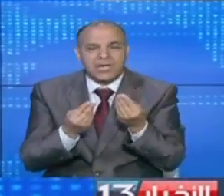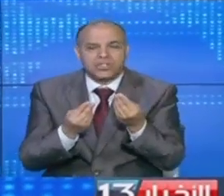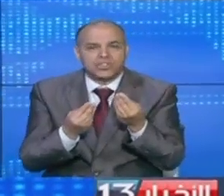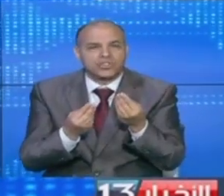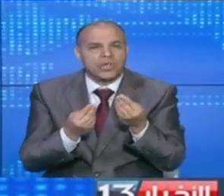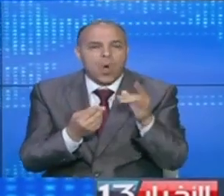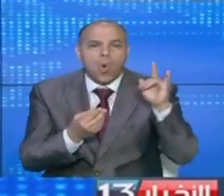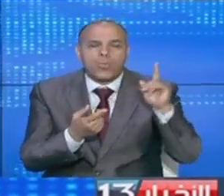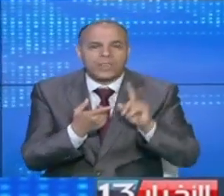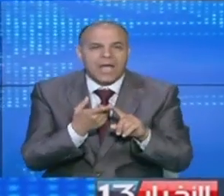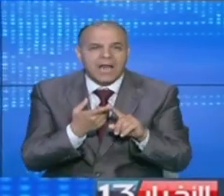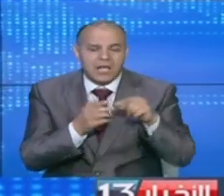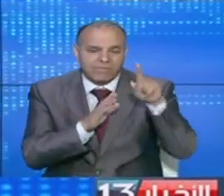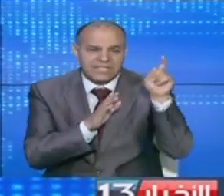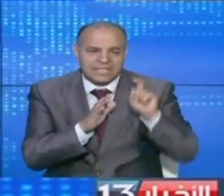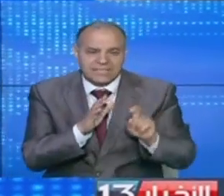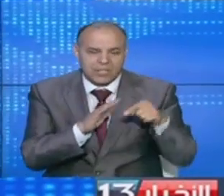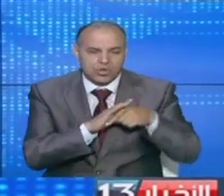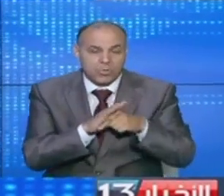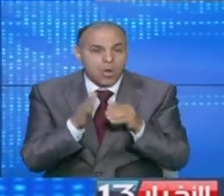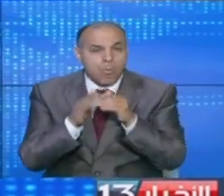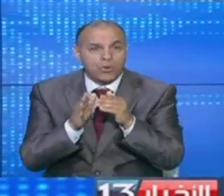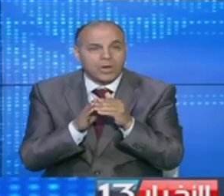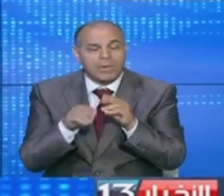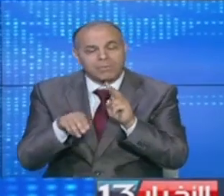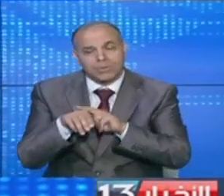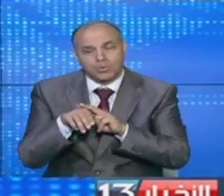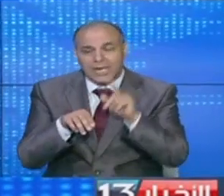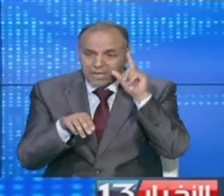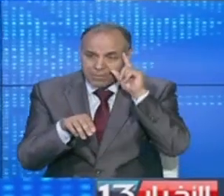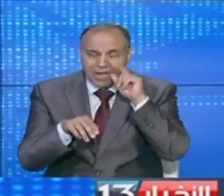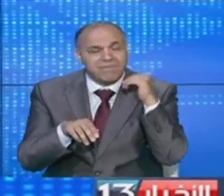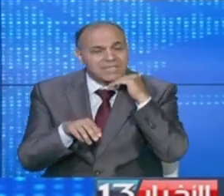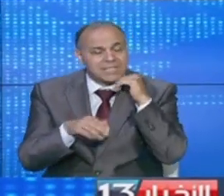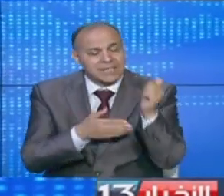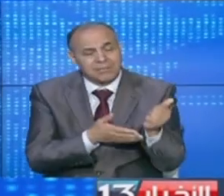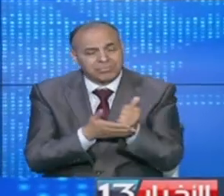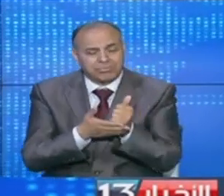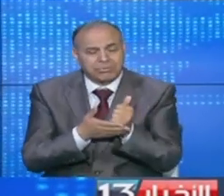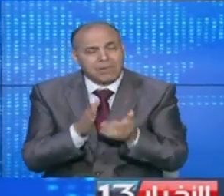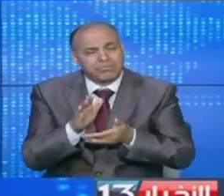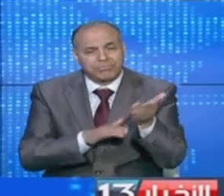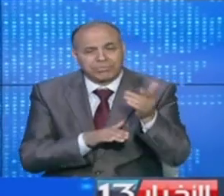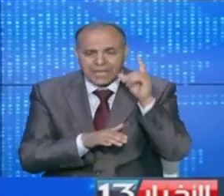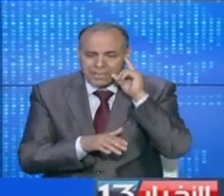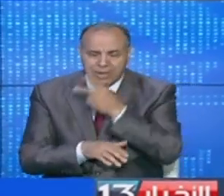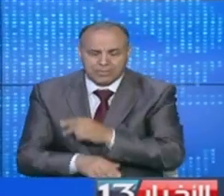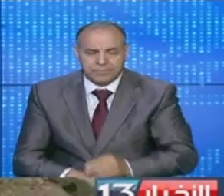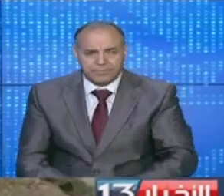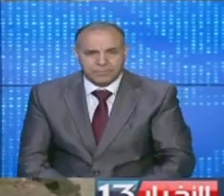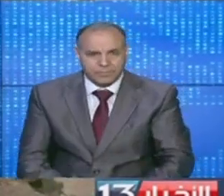الوحدات الفندقيه بجلسه مطالبين السلطات الليبيه بالتسريع في اجراءات ترحيلهم الى بلدهم